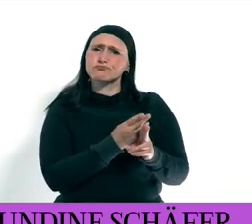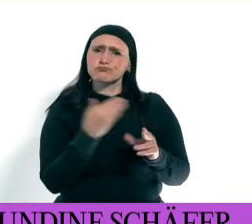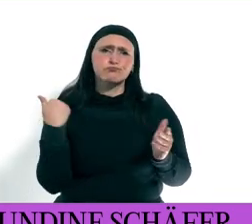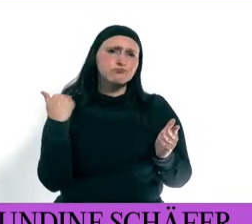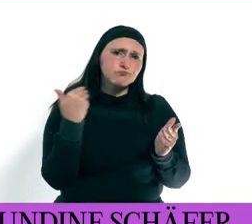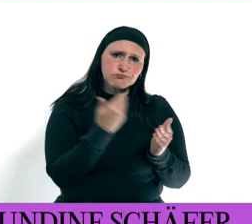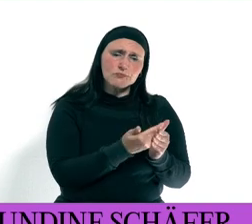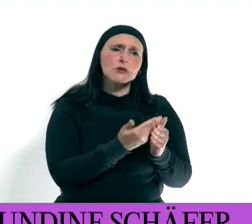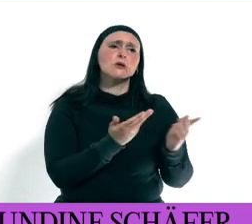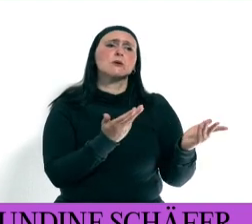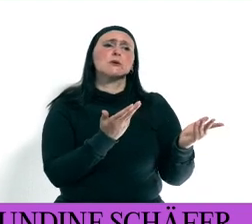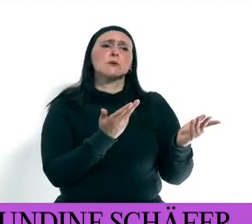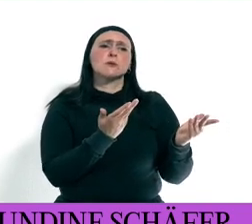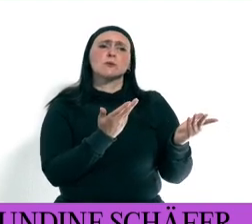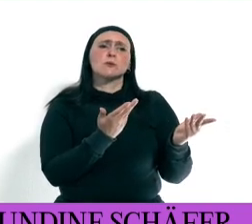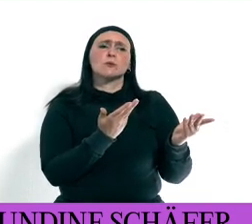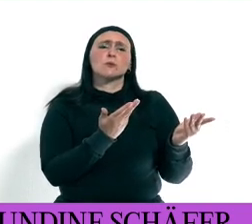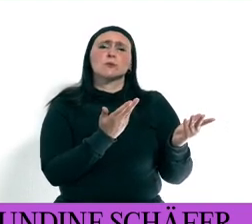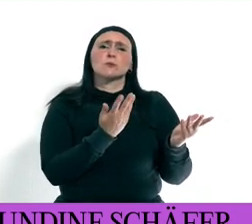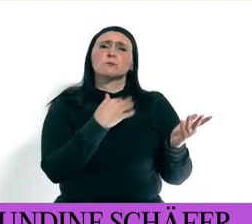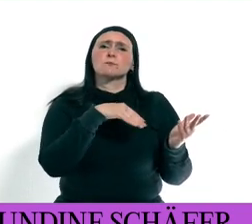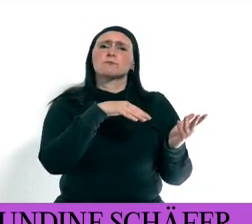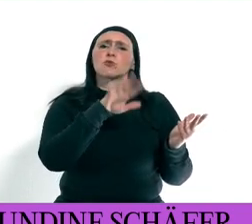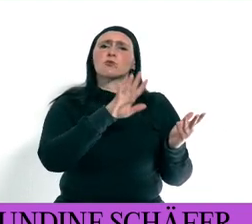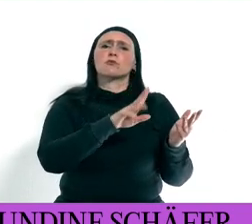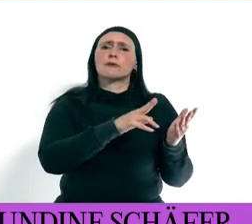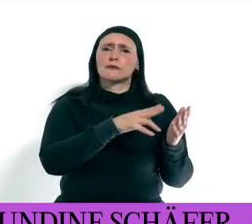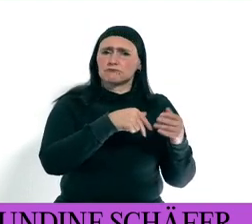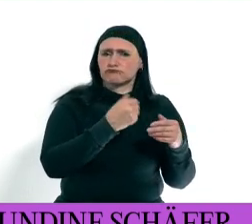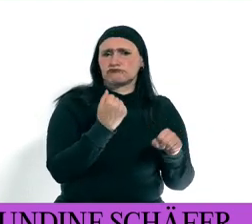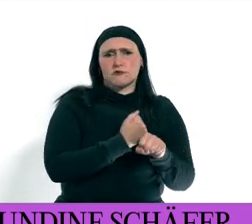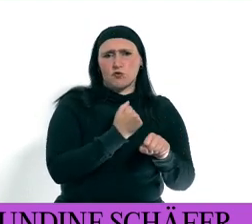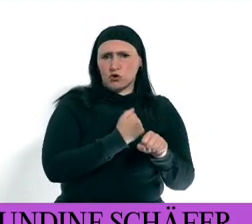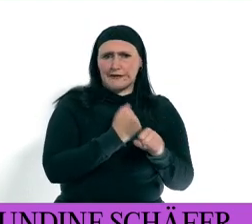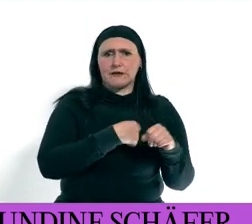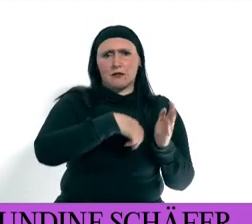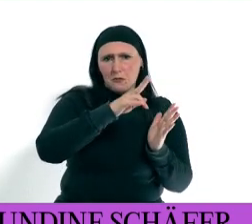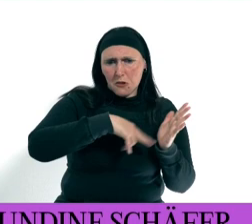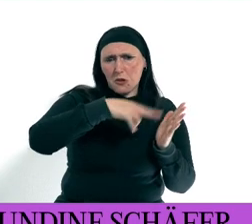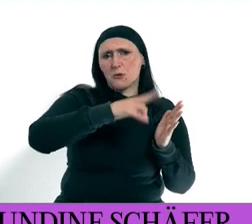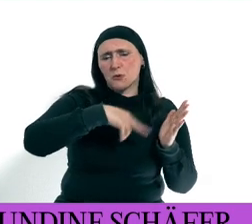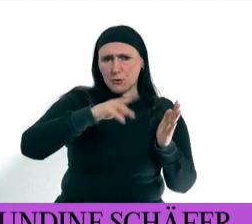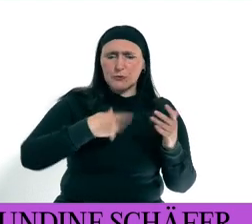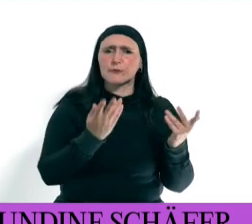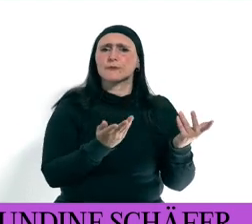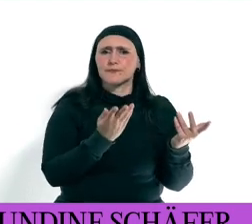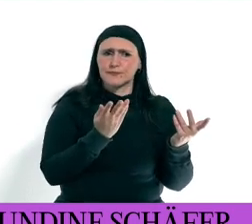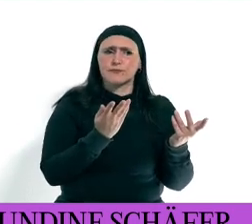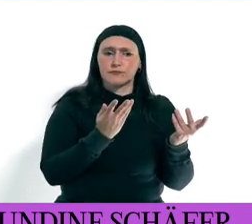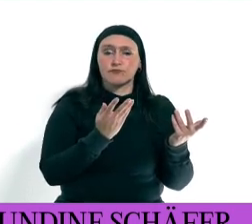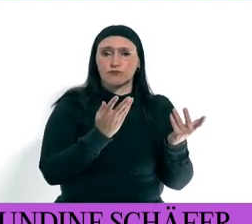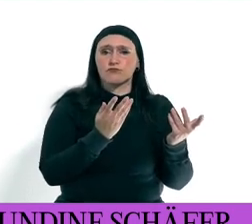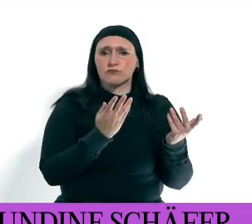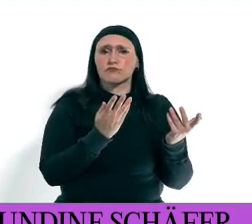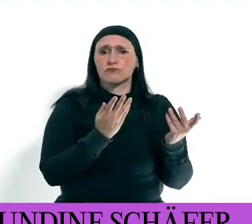Engagieren uns vor allen Dingen im Bereich verlorene Geschichte, Kulturen und Gemeinschaften und sammeln die relevanten Informationen